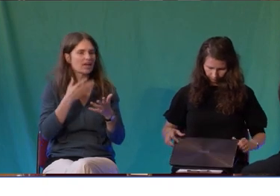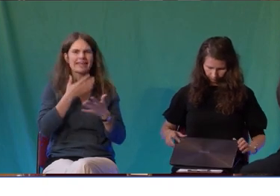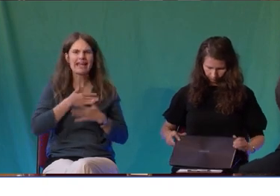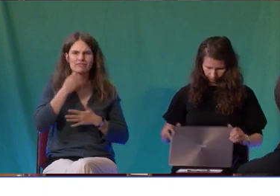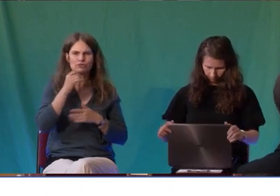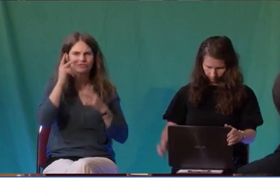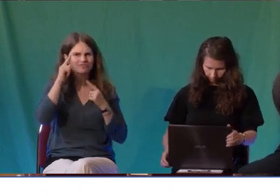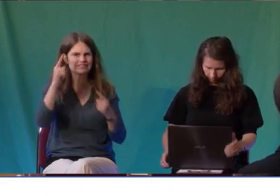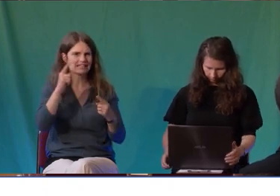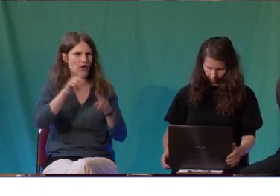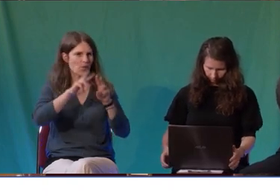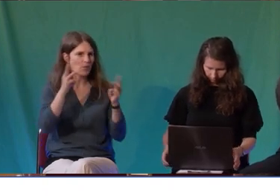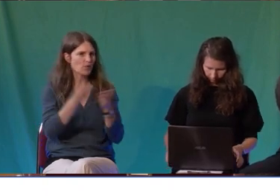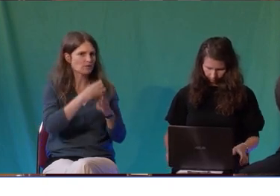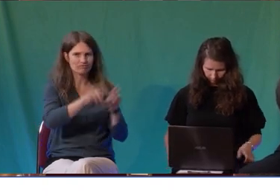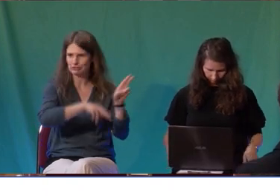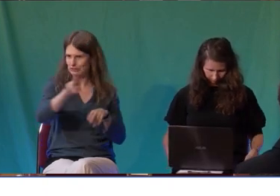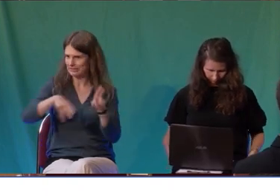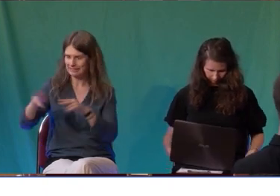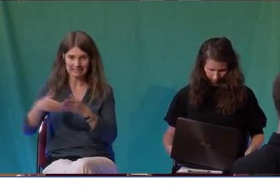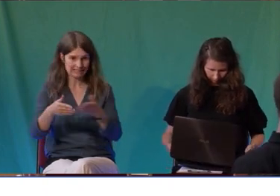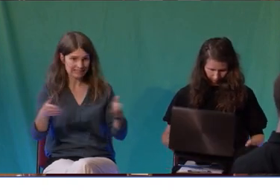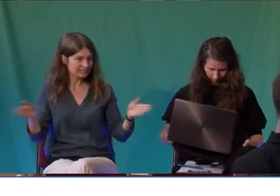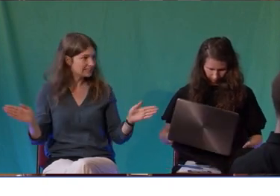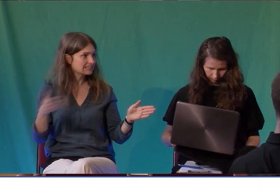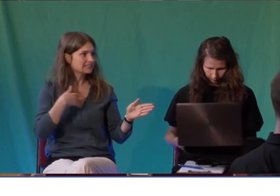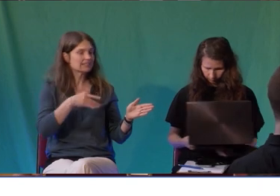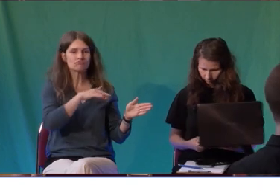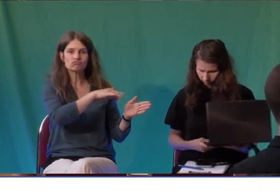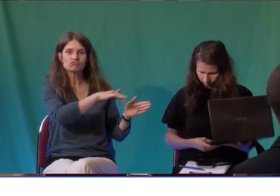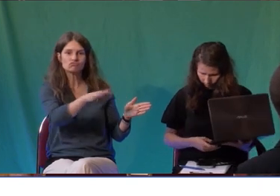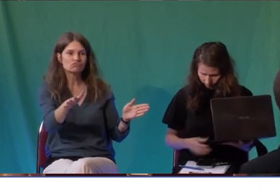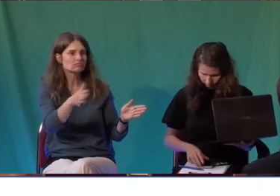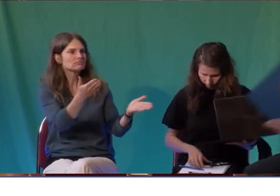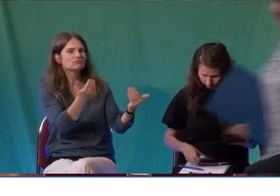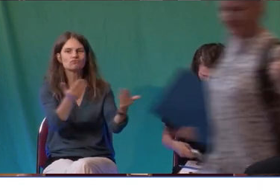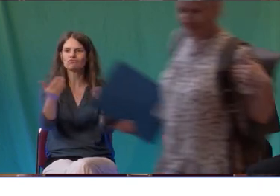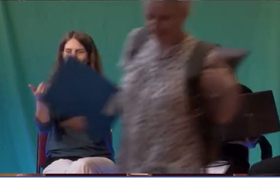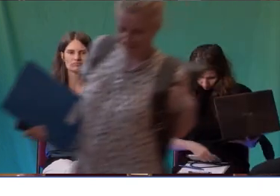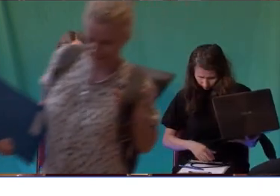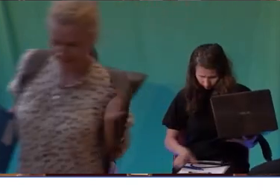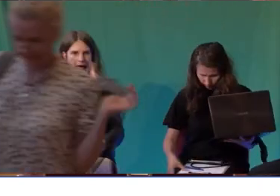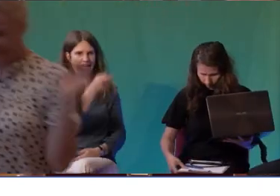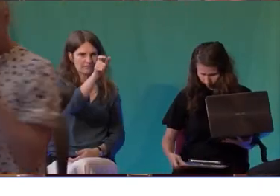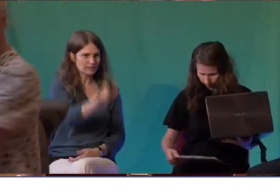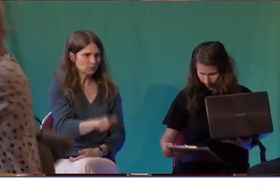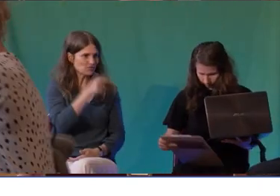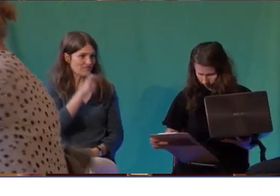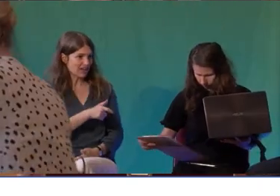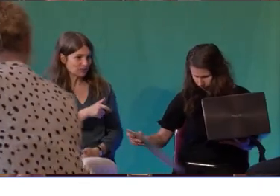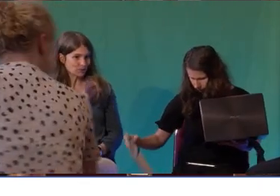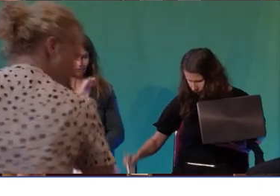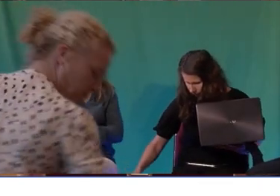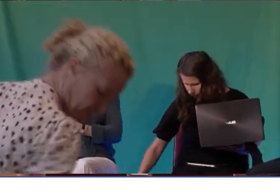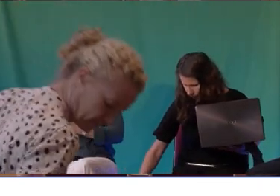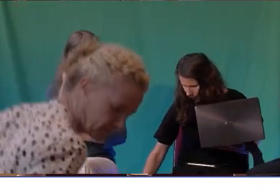passiert ist bitte ich jetzt gleich eine oder einen Workshops Verantwortlichen nach vorne und diese